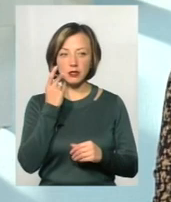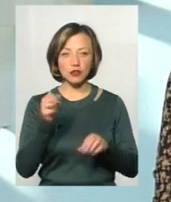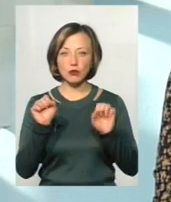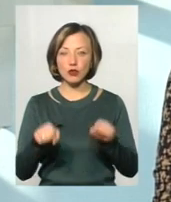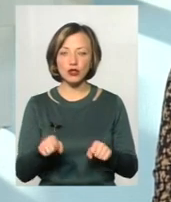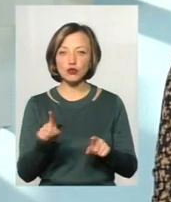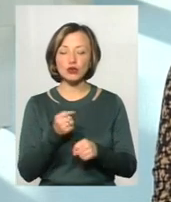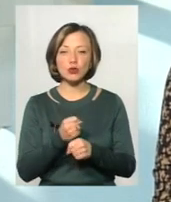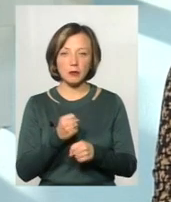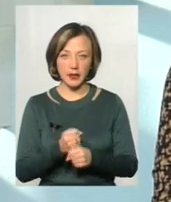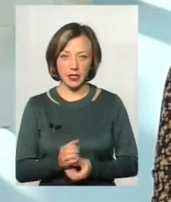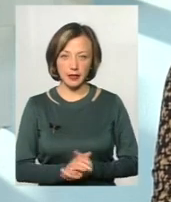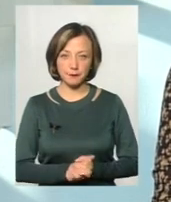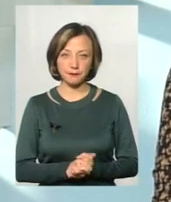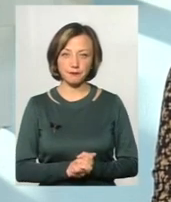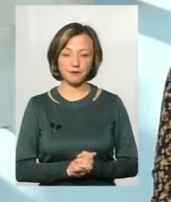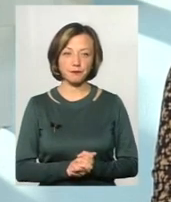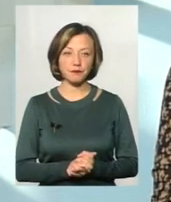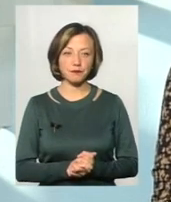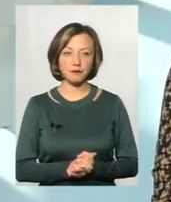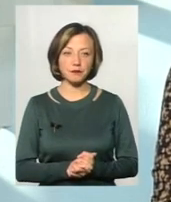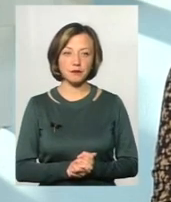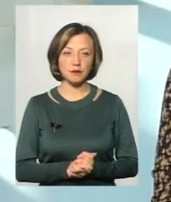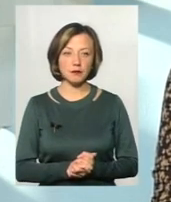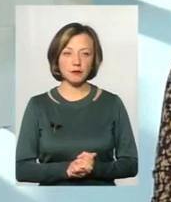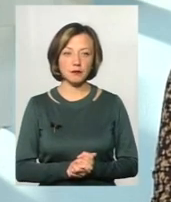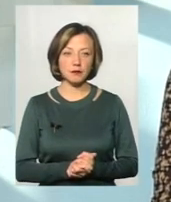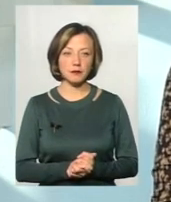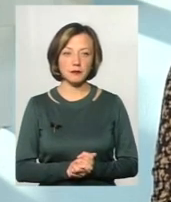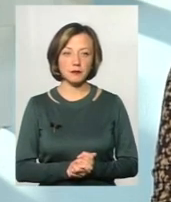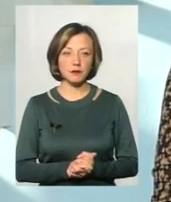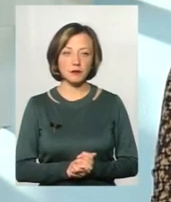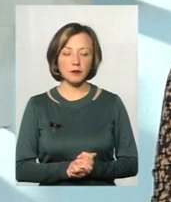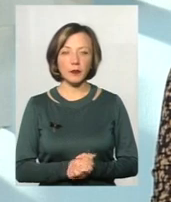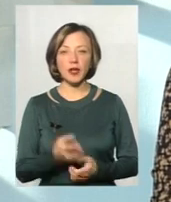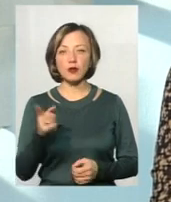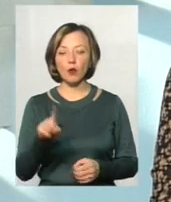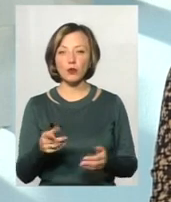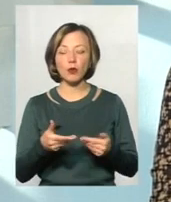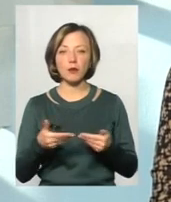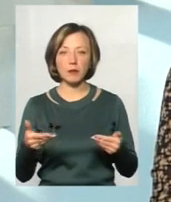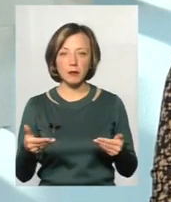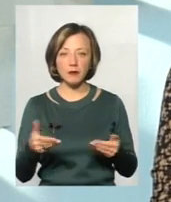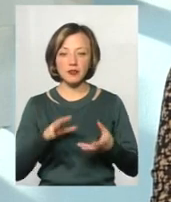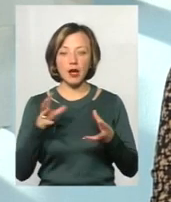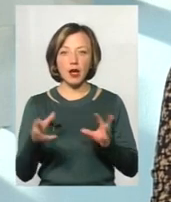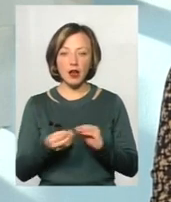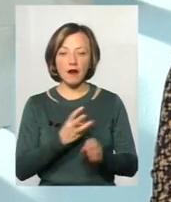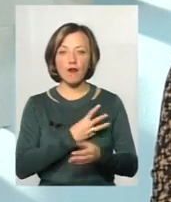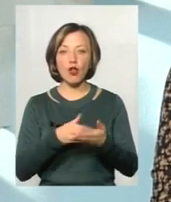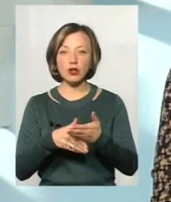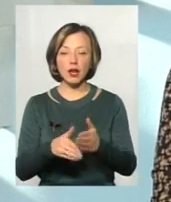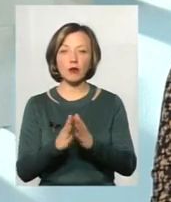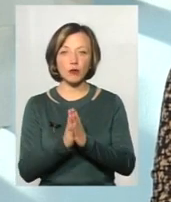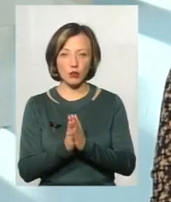щось подіяти. Якось зробити в цій ситуації. Тобто ми взагалі волонтери просять,